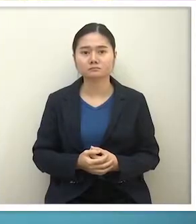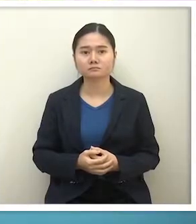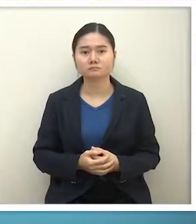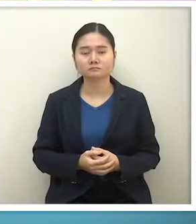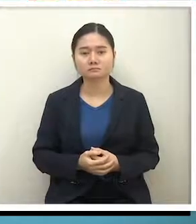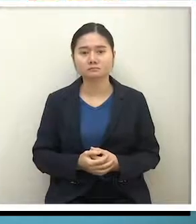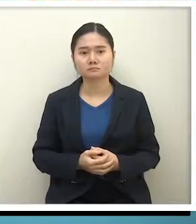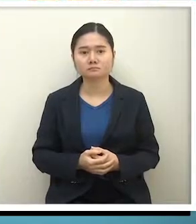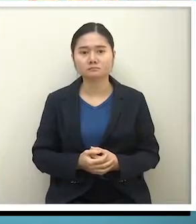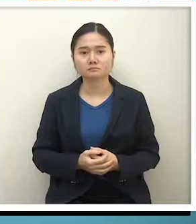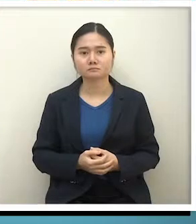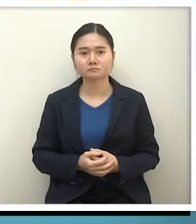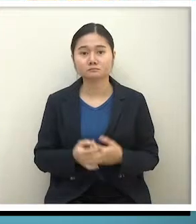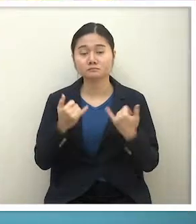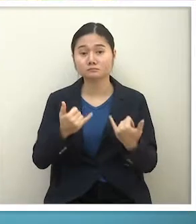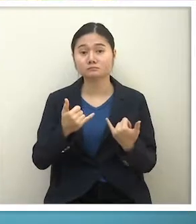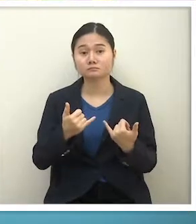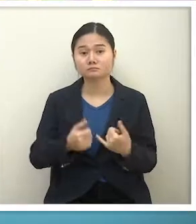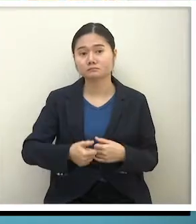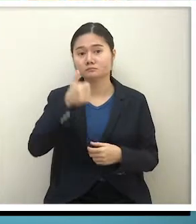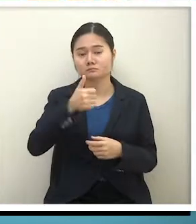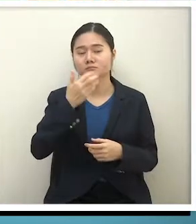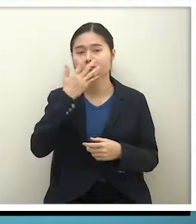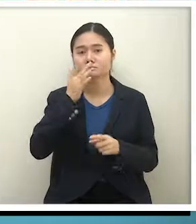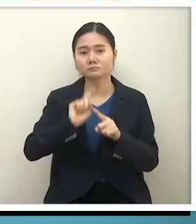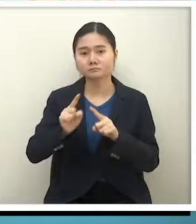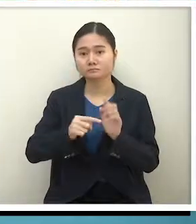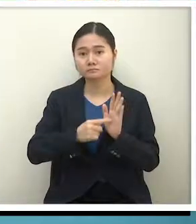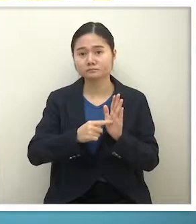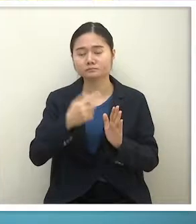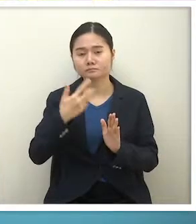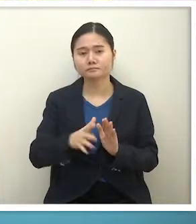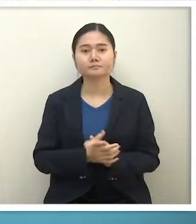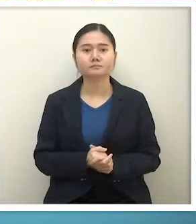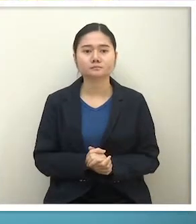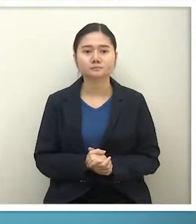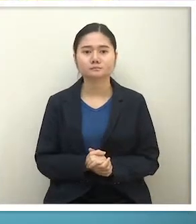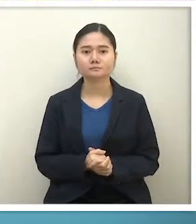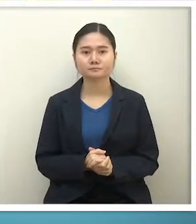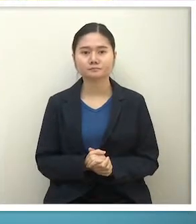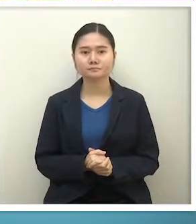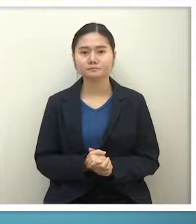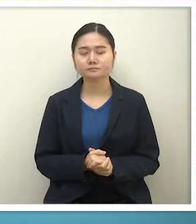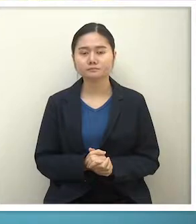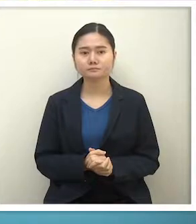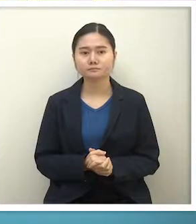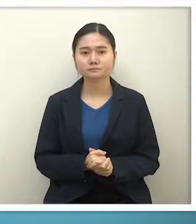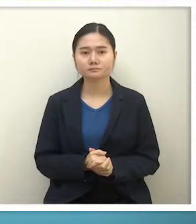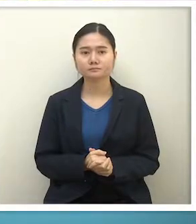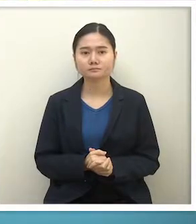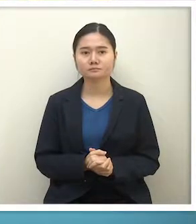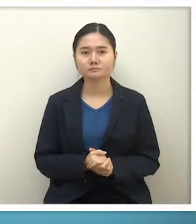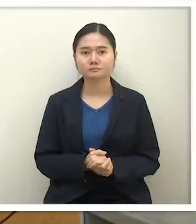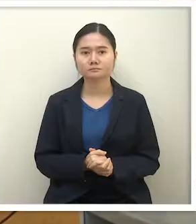คราวนี้พอได้แบบสีแล้วเนี่ยเขาก็มาลงสีเป็